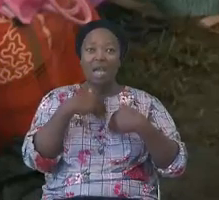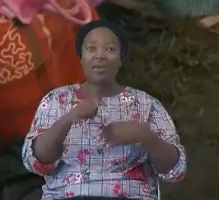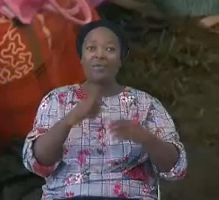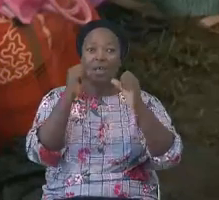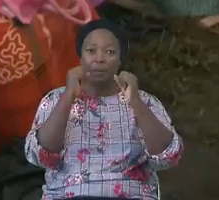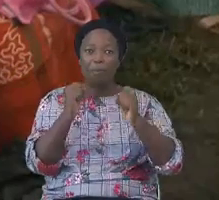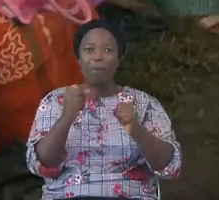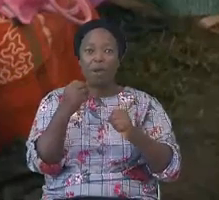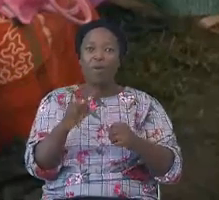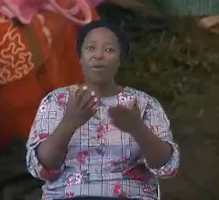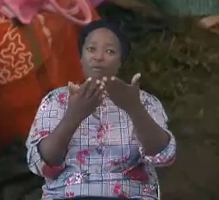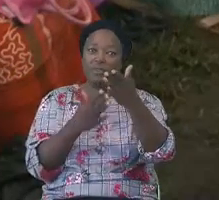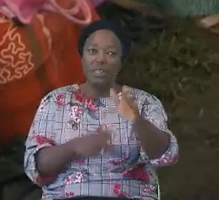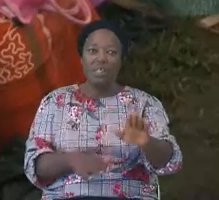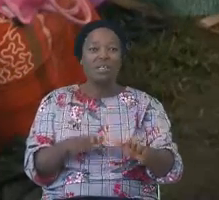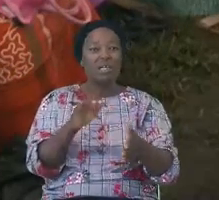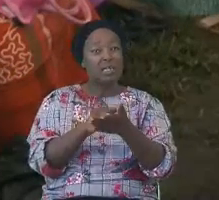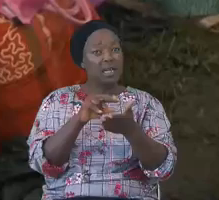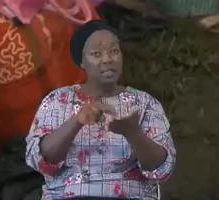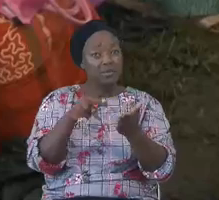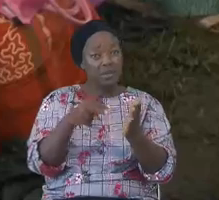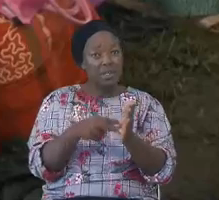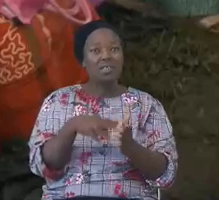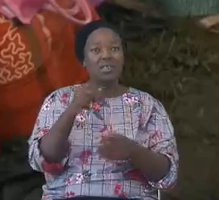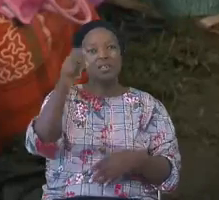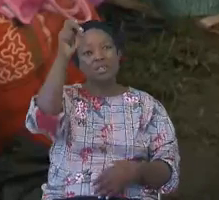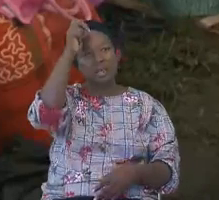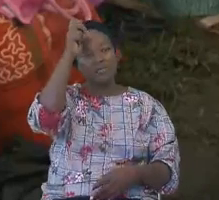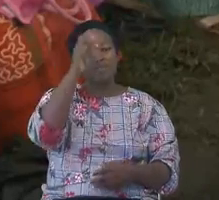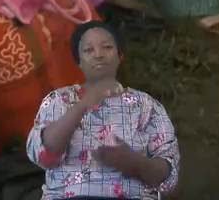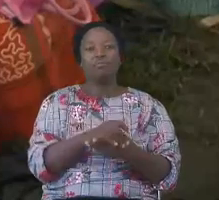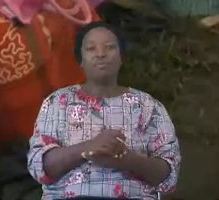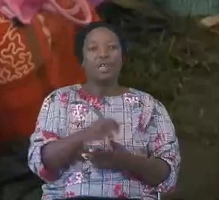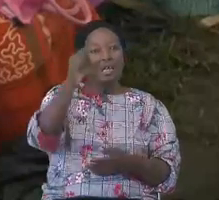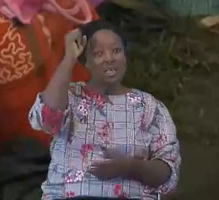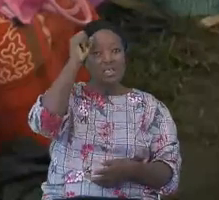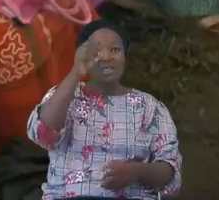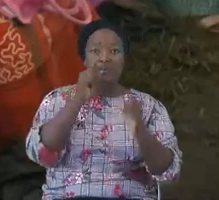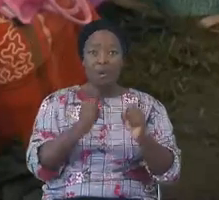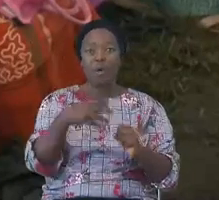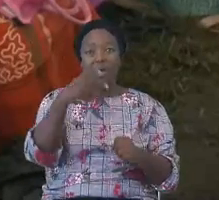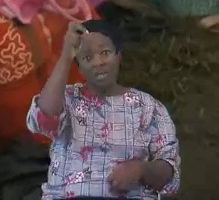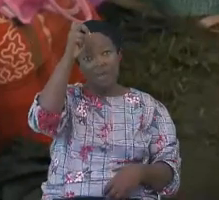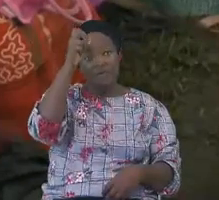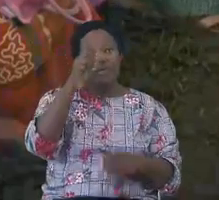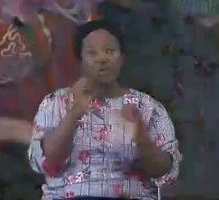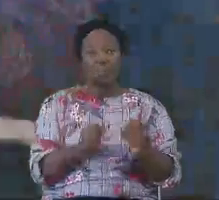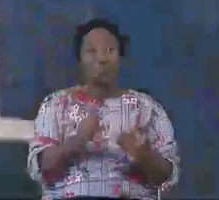il anéantit celui qui a la puissance de la mort, c'est-à-dire le diable.